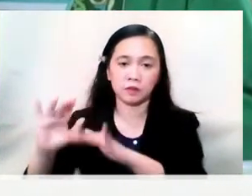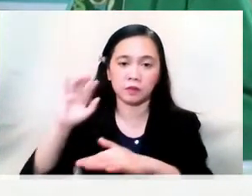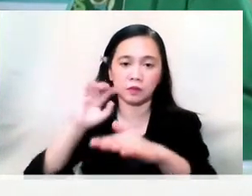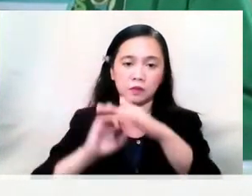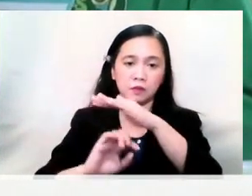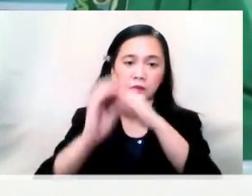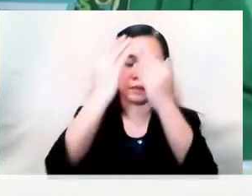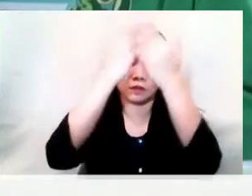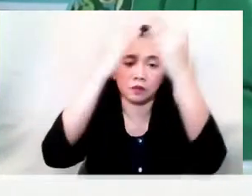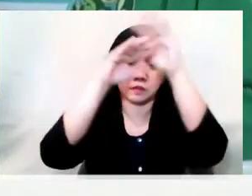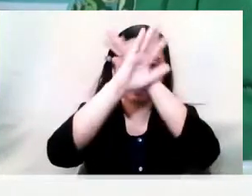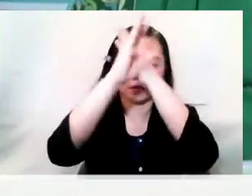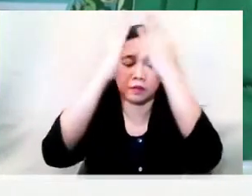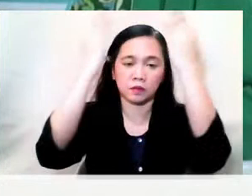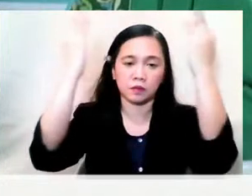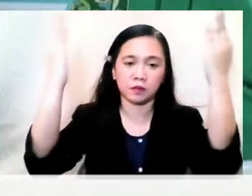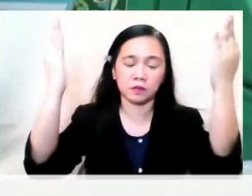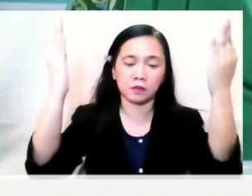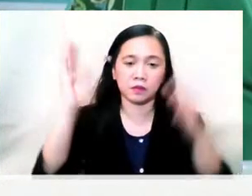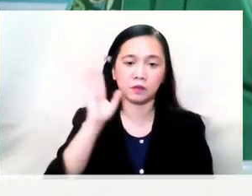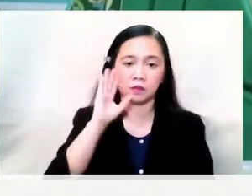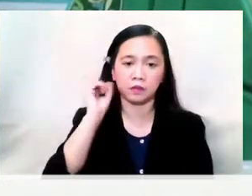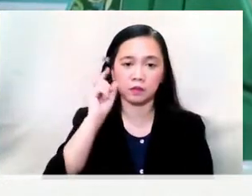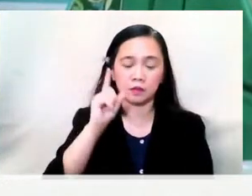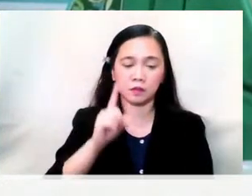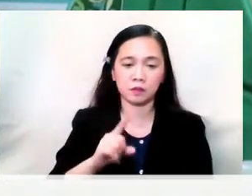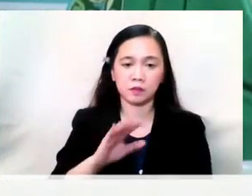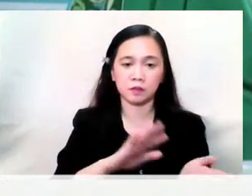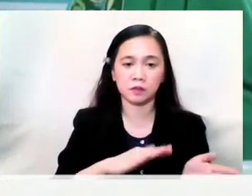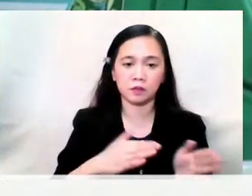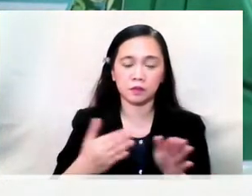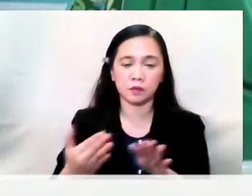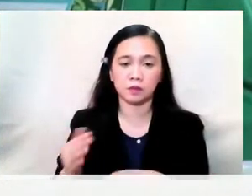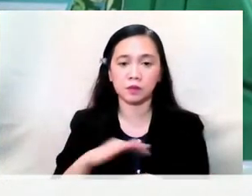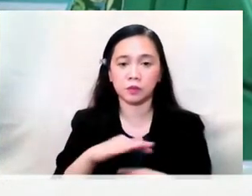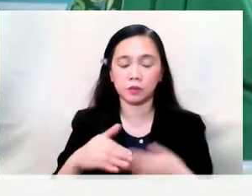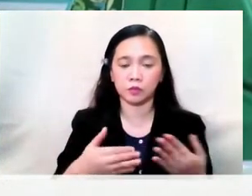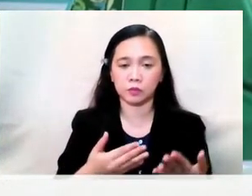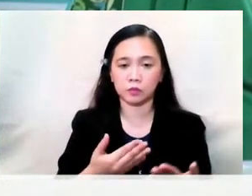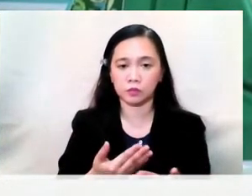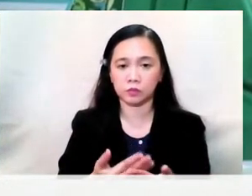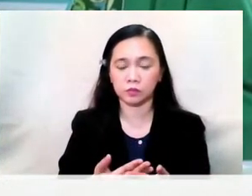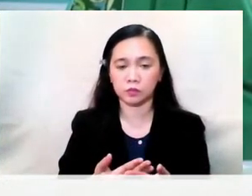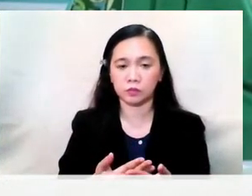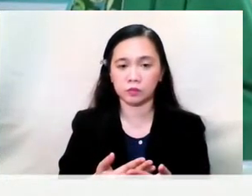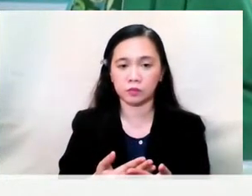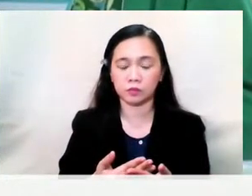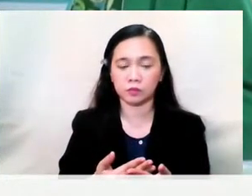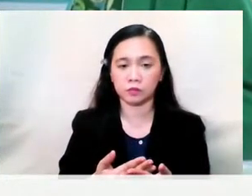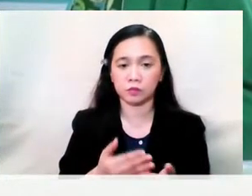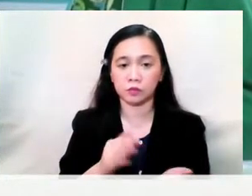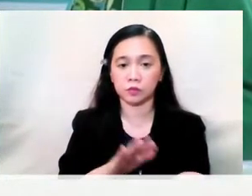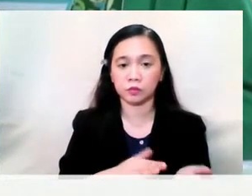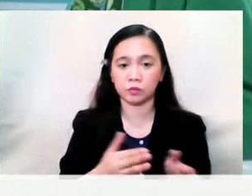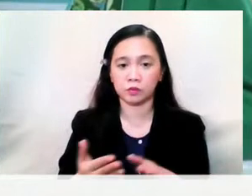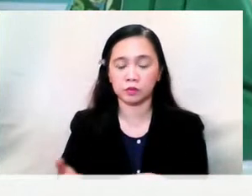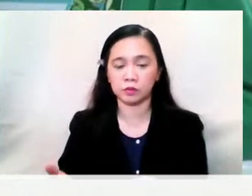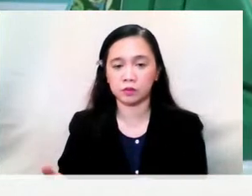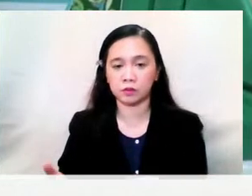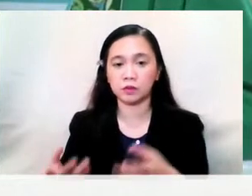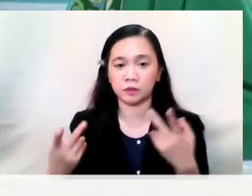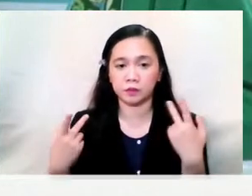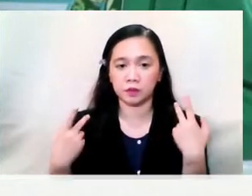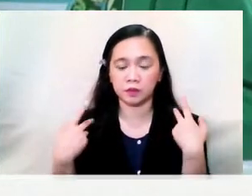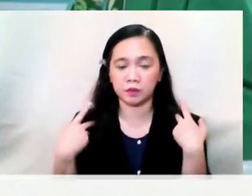kaharian ang mga kapatid naming yumao at ang lahat ng lumisan na sa mundong ito na nagtataglay ng pag-ibig sa